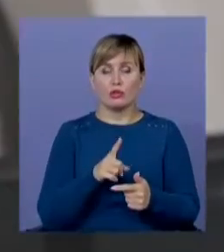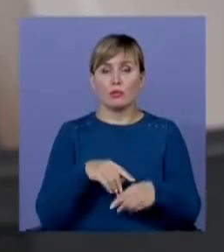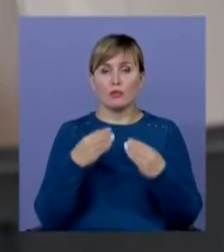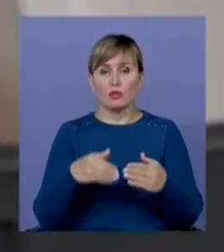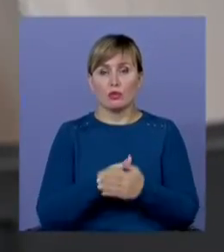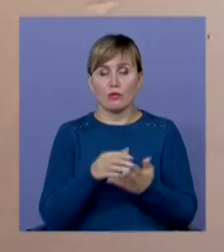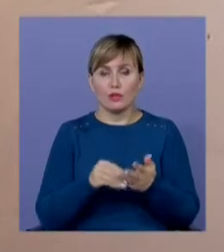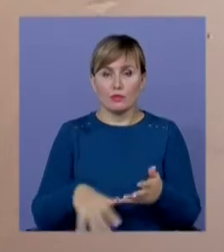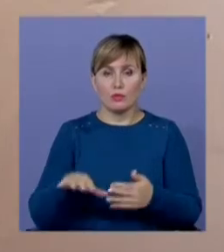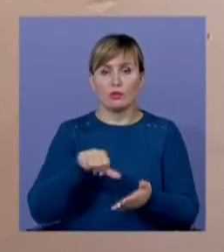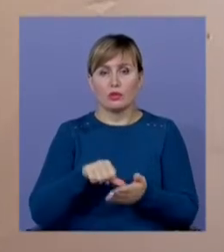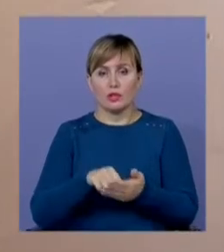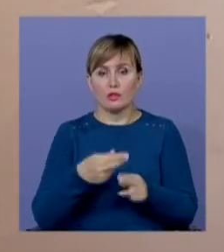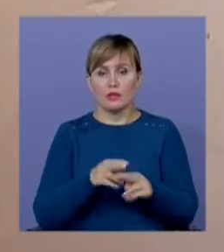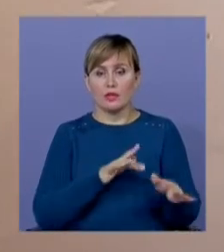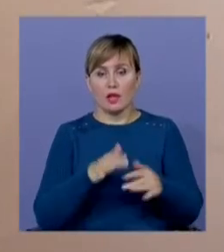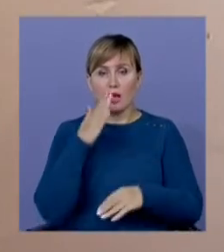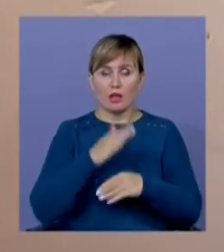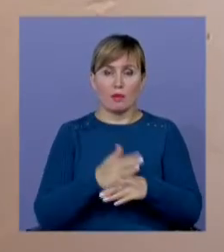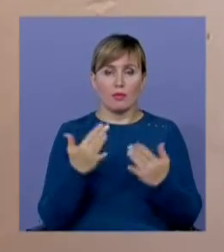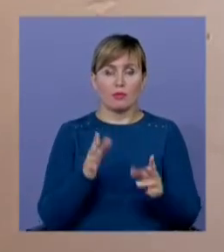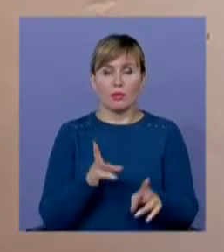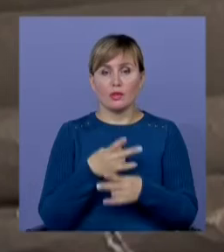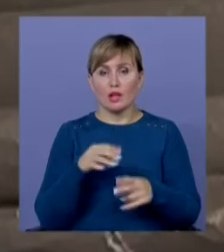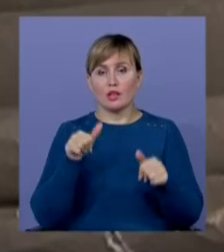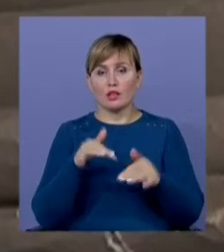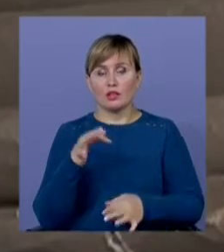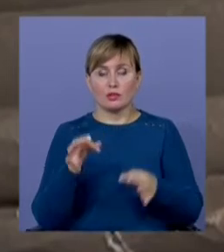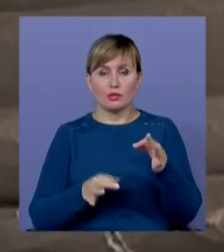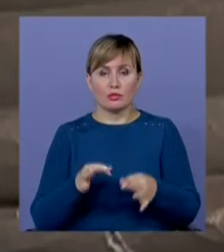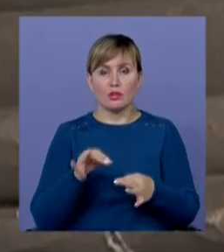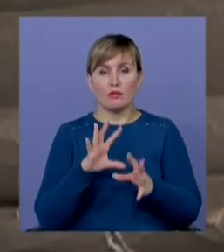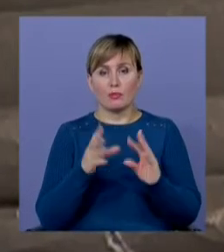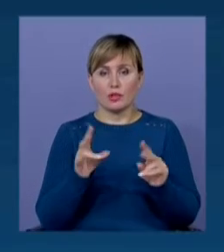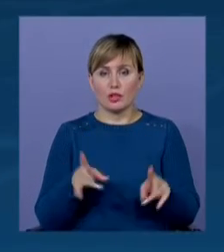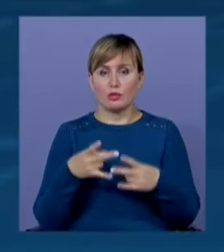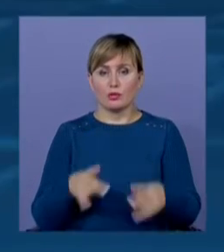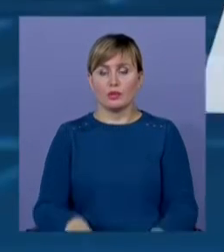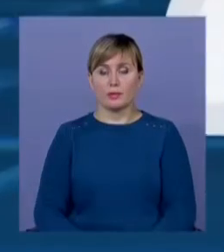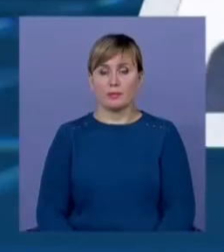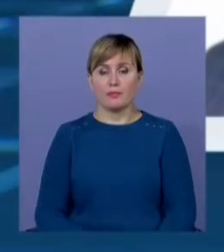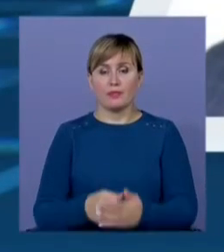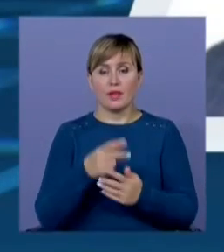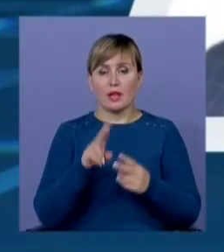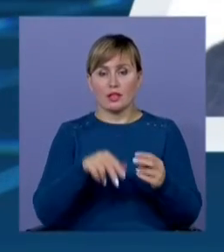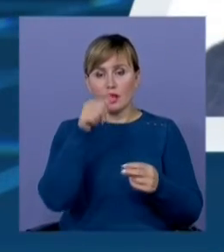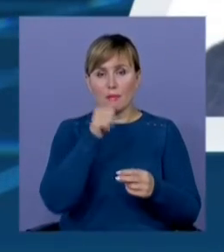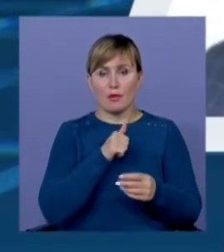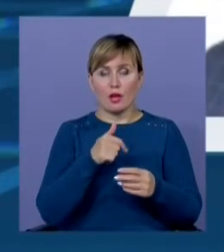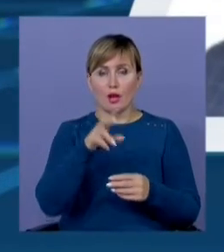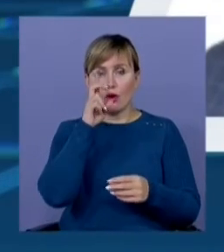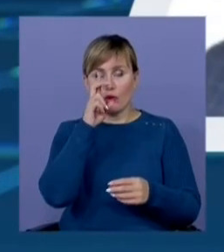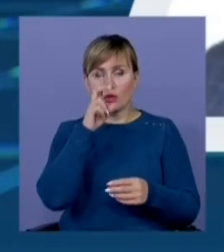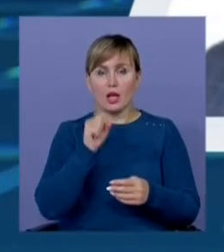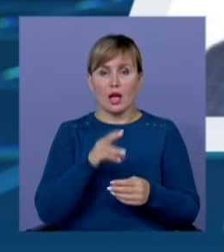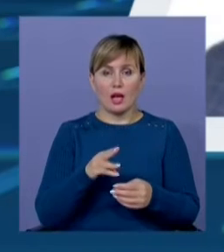и участие в этом процессе акима поселка не потребуется, а решение суда и вовсе не нужно. До конца месяца госакт готов будет,